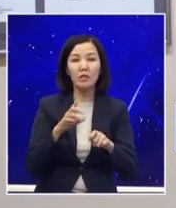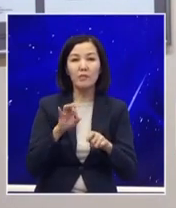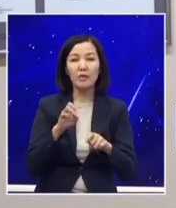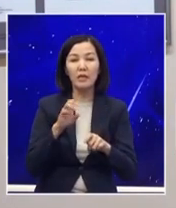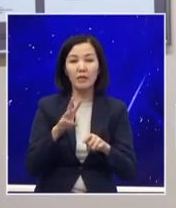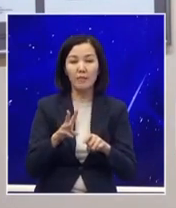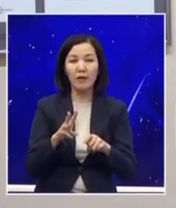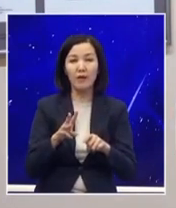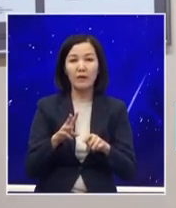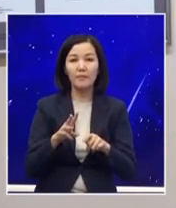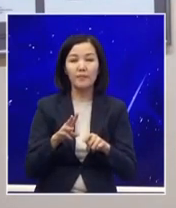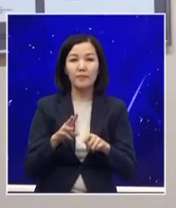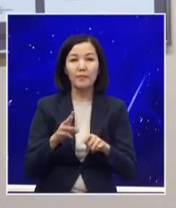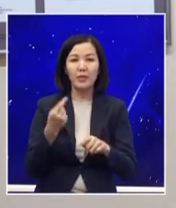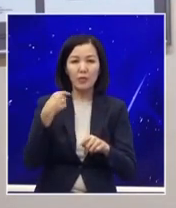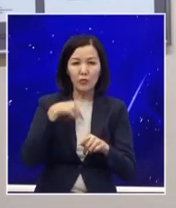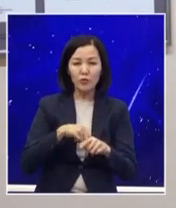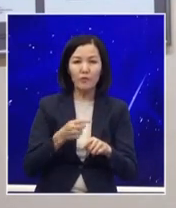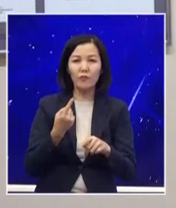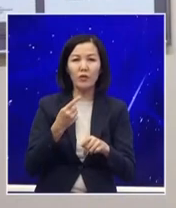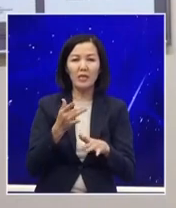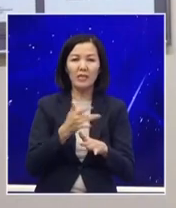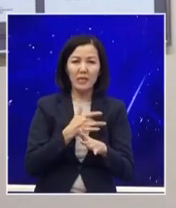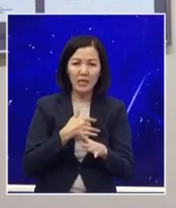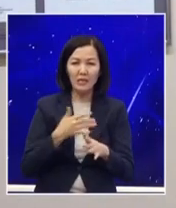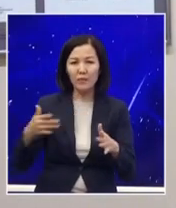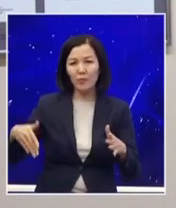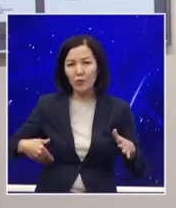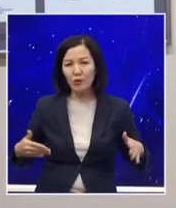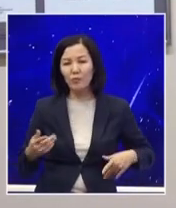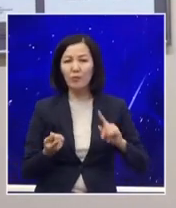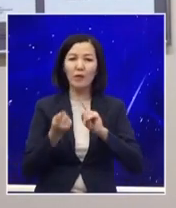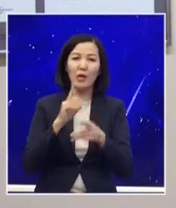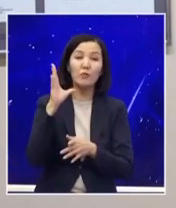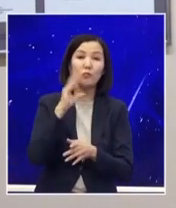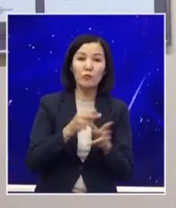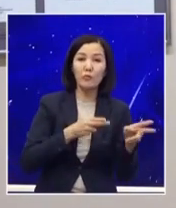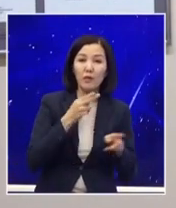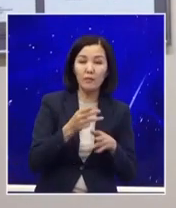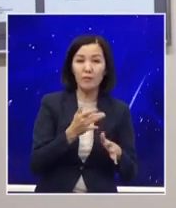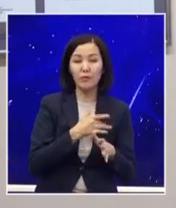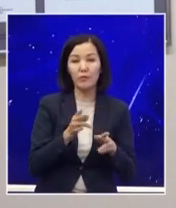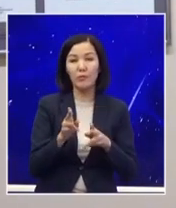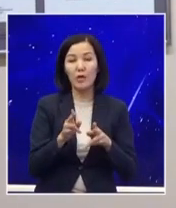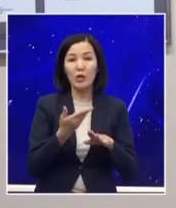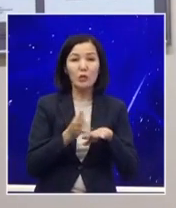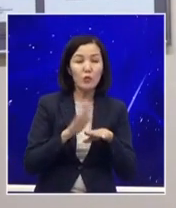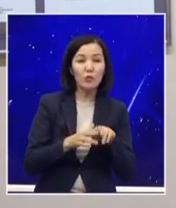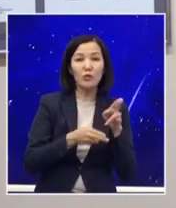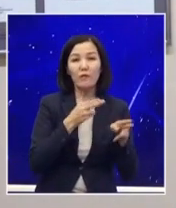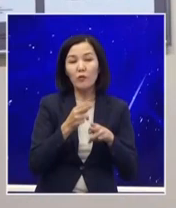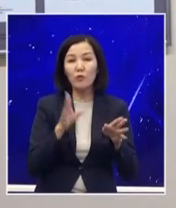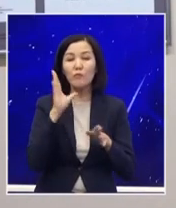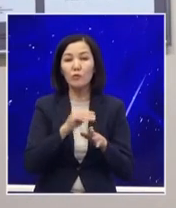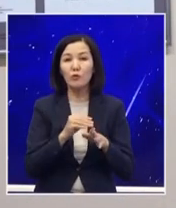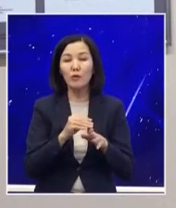проводимости. Это имплантация кардиостимуляторов. На данный момент мы имплантируем двух- и однокамерные кардиостимуляторы. С приходом инвестиций